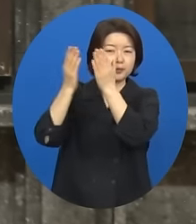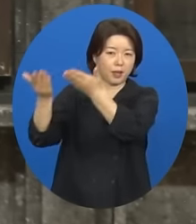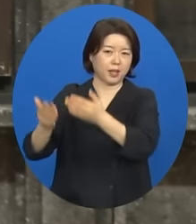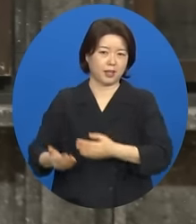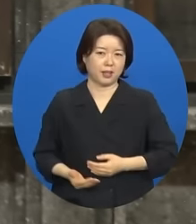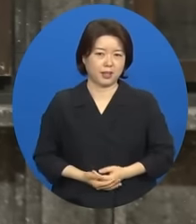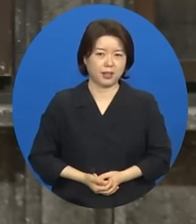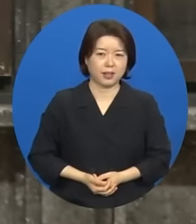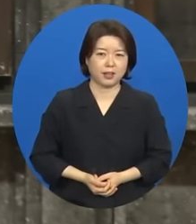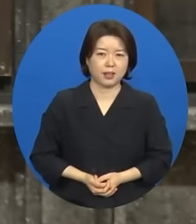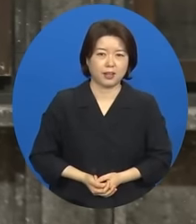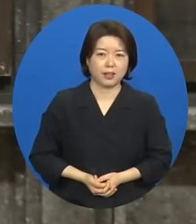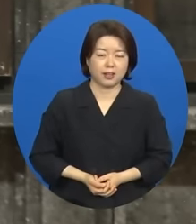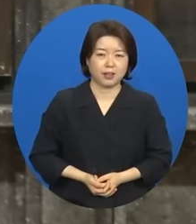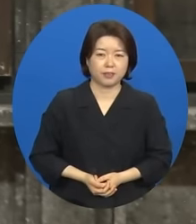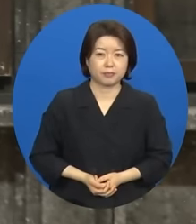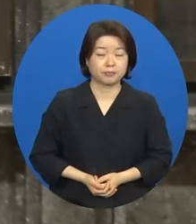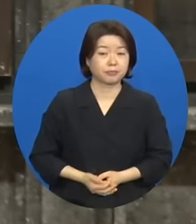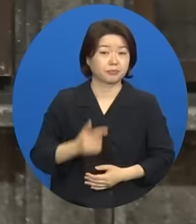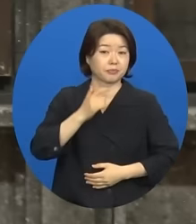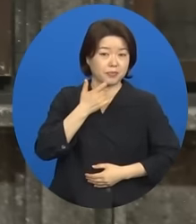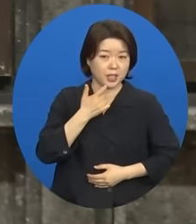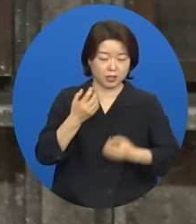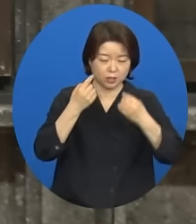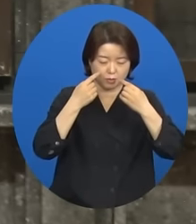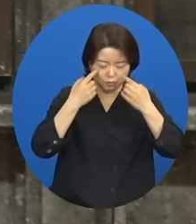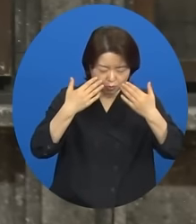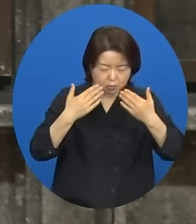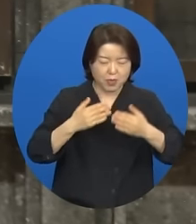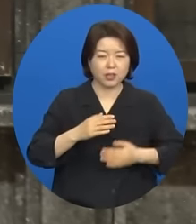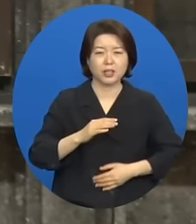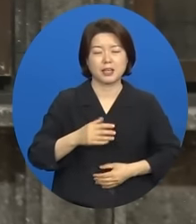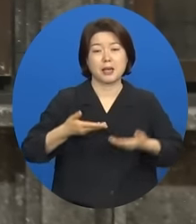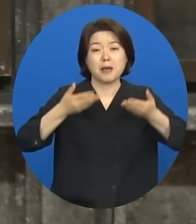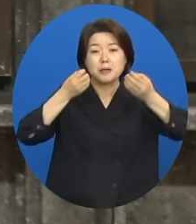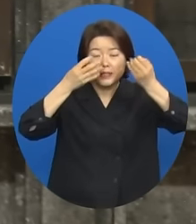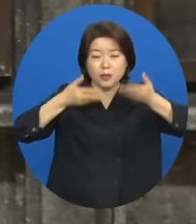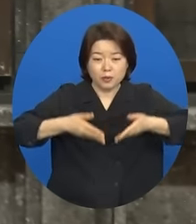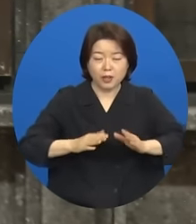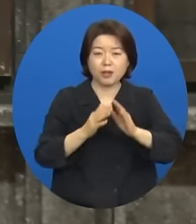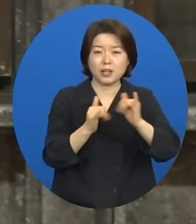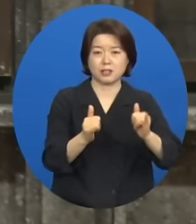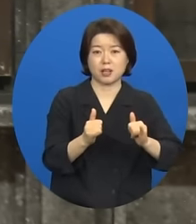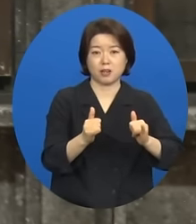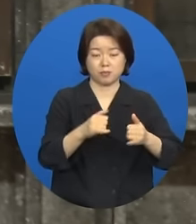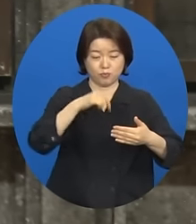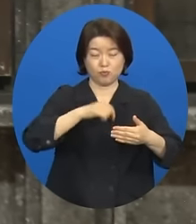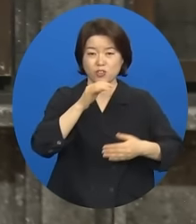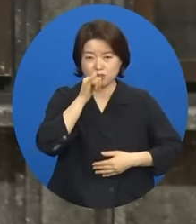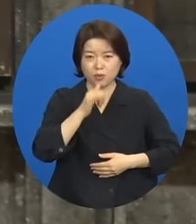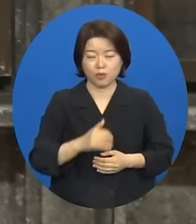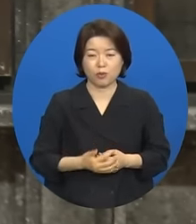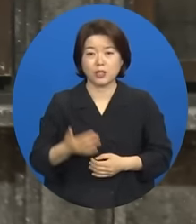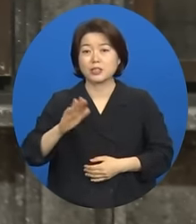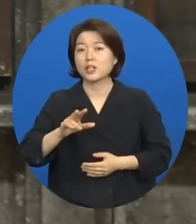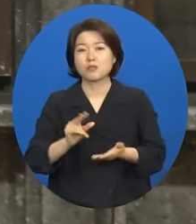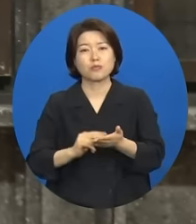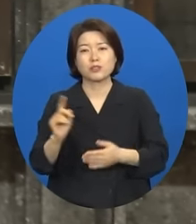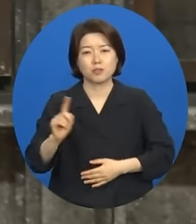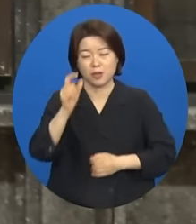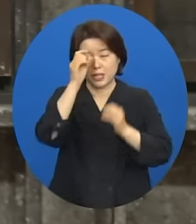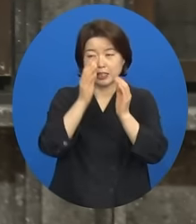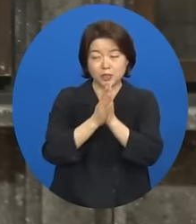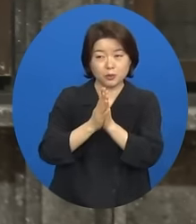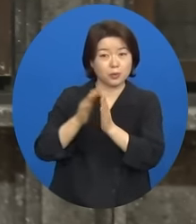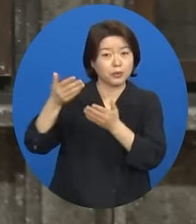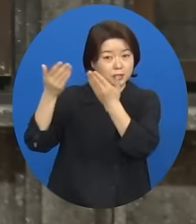지금 이 야곱은 분명히 거듭난 사람의 표지를 갖고 있어요. 문제는 뭐예요? 자, 기도한 다음에 그